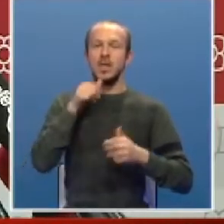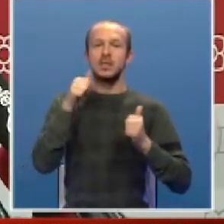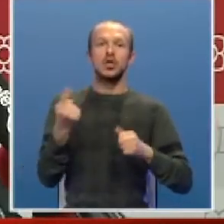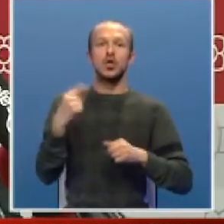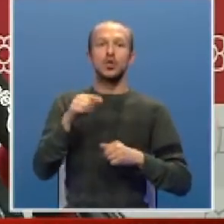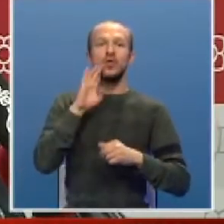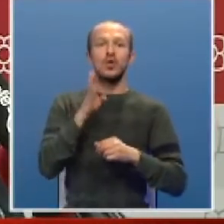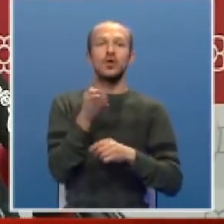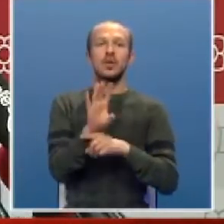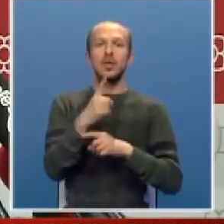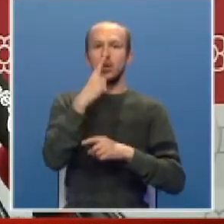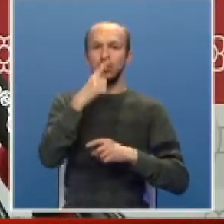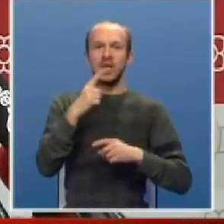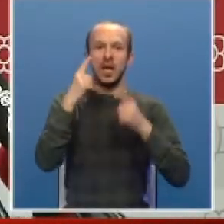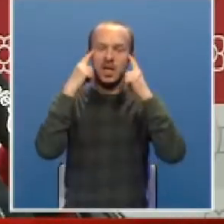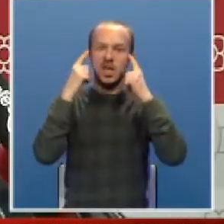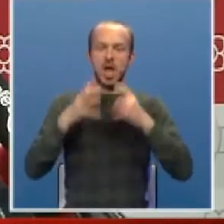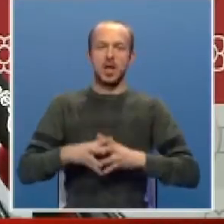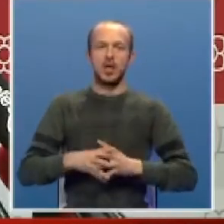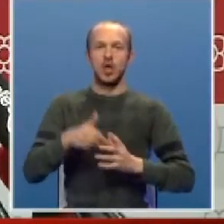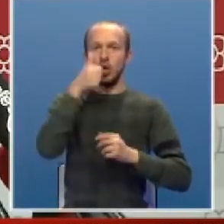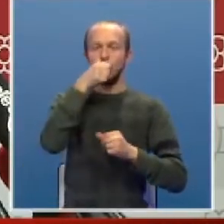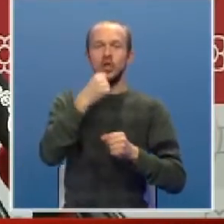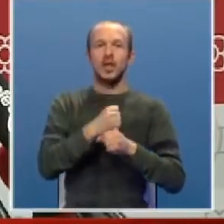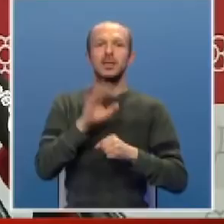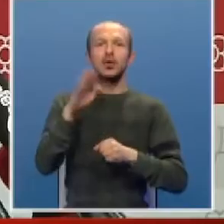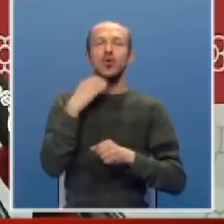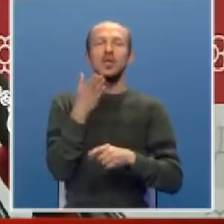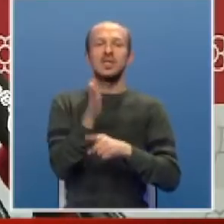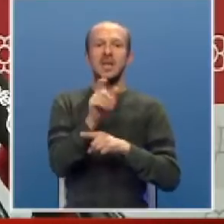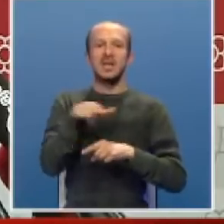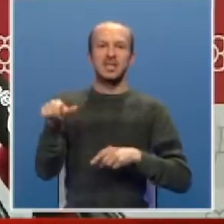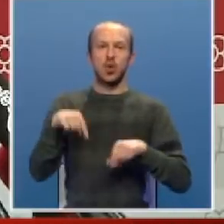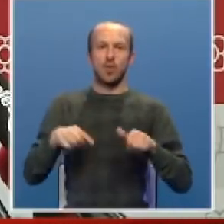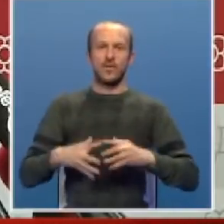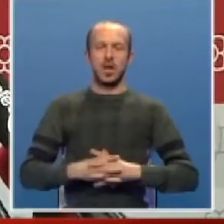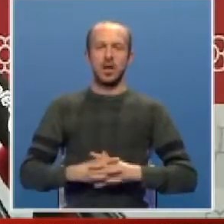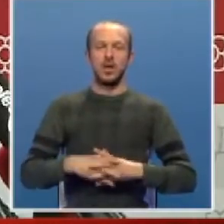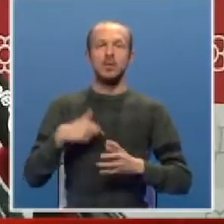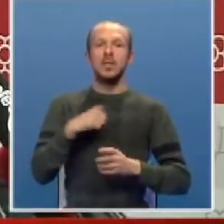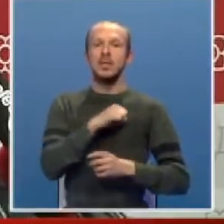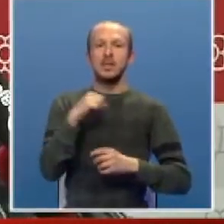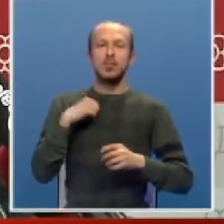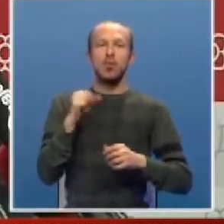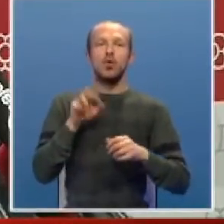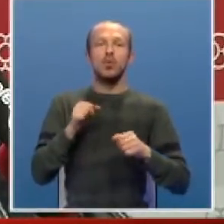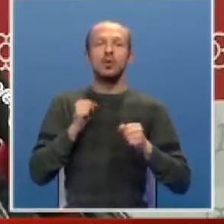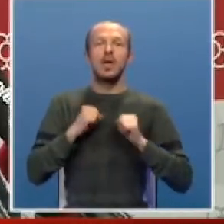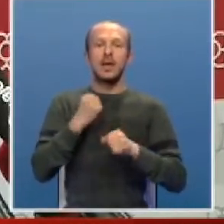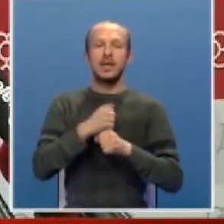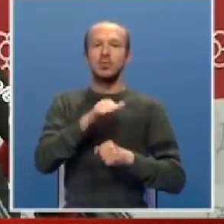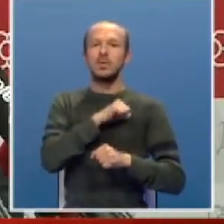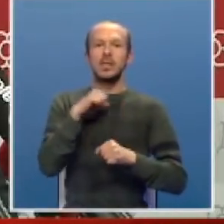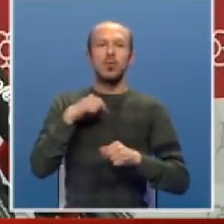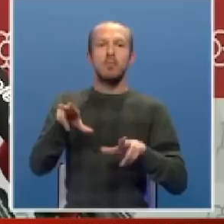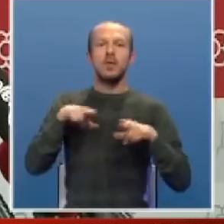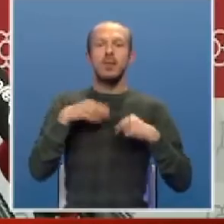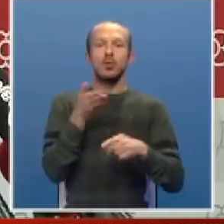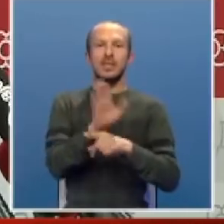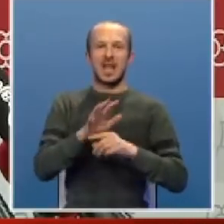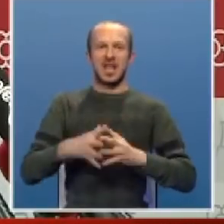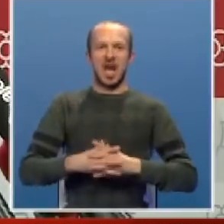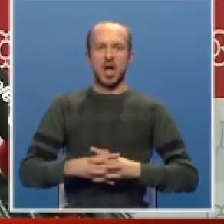doći izaslanik Rusije, Kine. Šta rade ovo toliko izaslanica ovdje? I mi sam šta jedni moramo da radimo, moramo da sam primamo